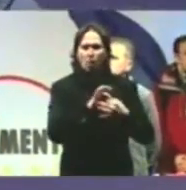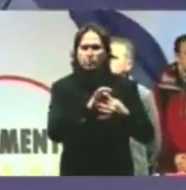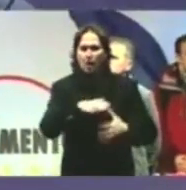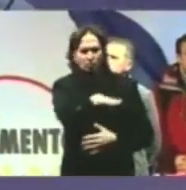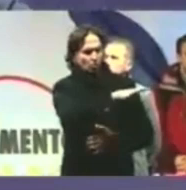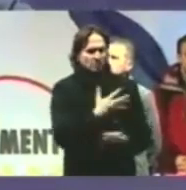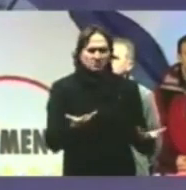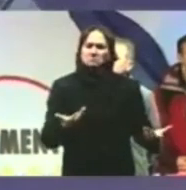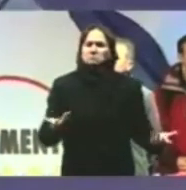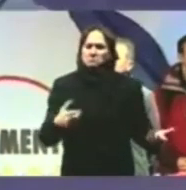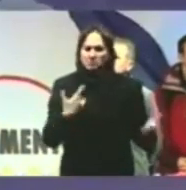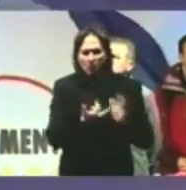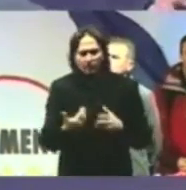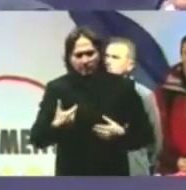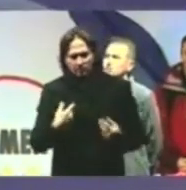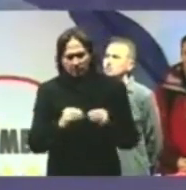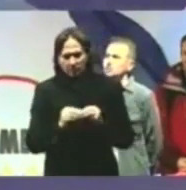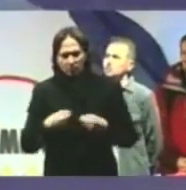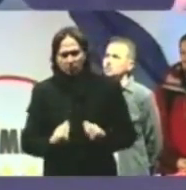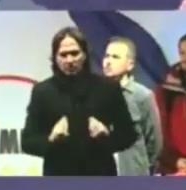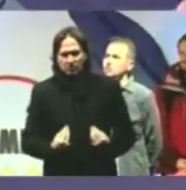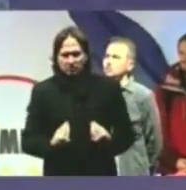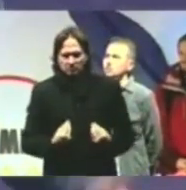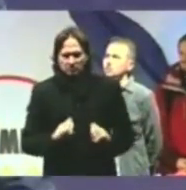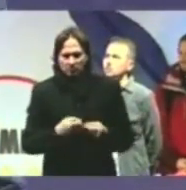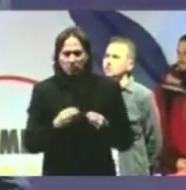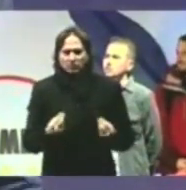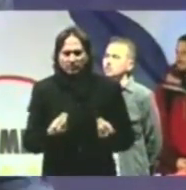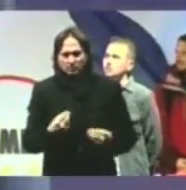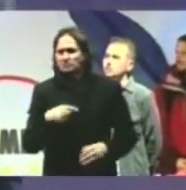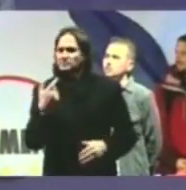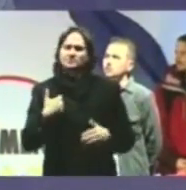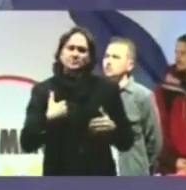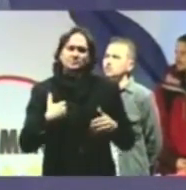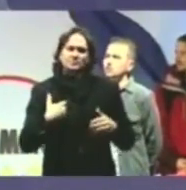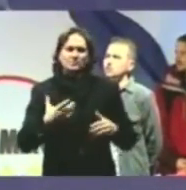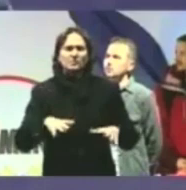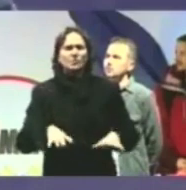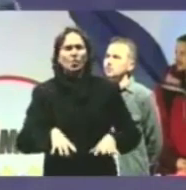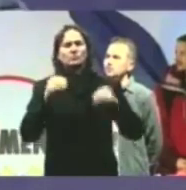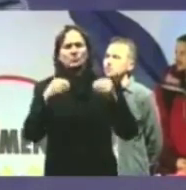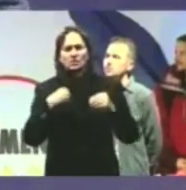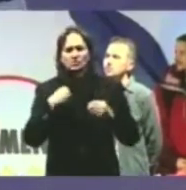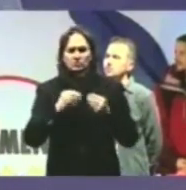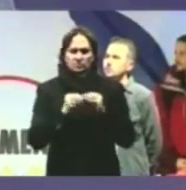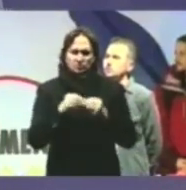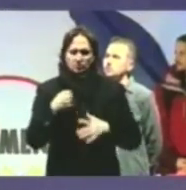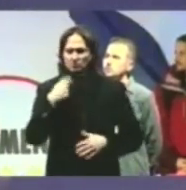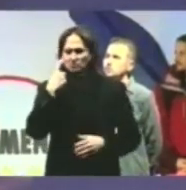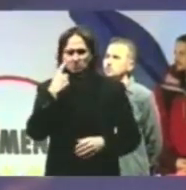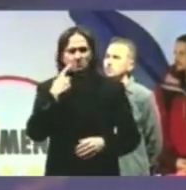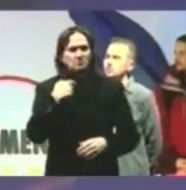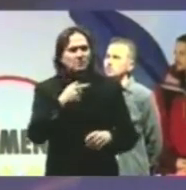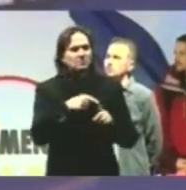cosa faccio? Cosa faccio? Ho iniziato a fare una cosa. Ho iniziato a togliermi i